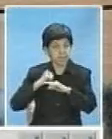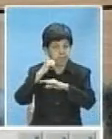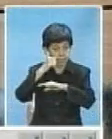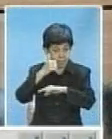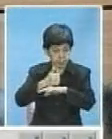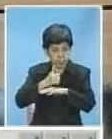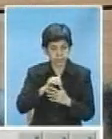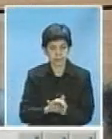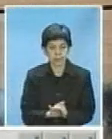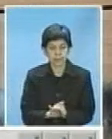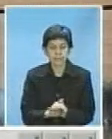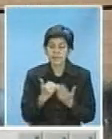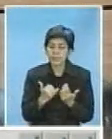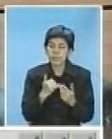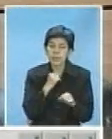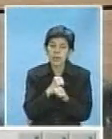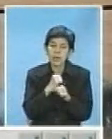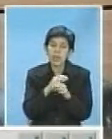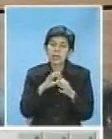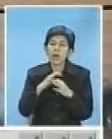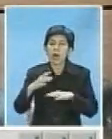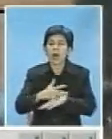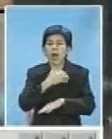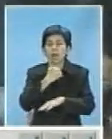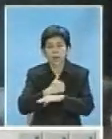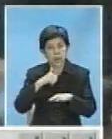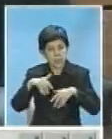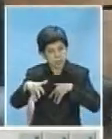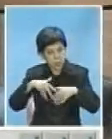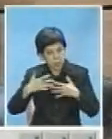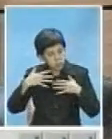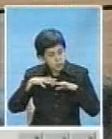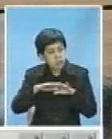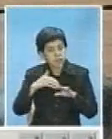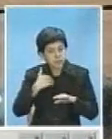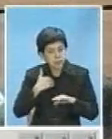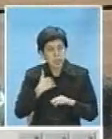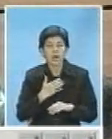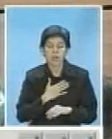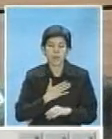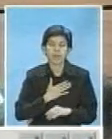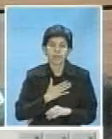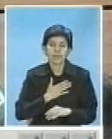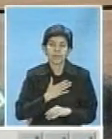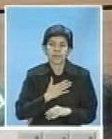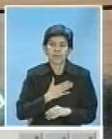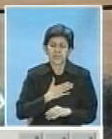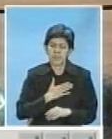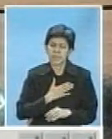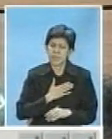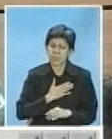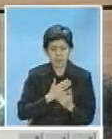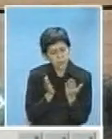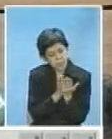มุขแล้วก็ยังจะผลักดันการปฏิรูปการเมืองที่ประชาชนมีส่วนร่วมตรงนี้ล่ะค่ะท่านประธานคะที่ที่ฉันม